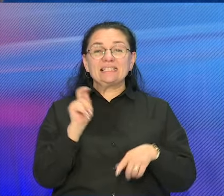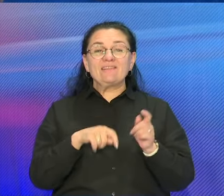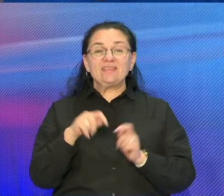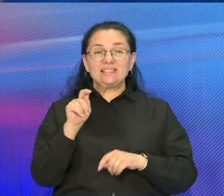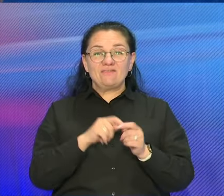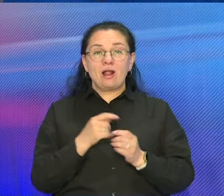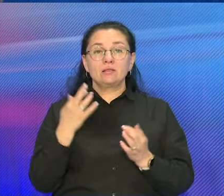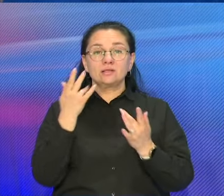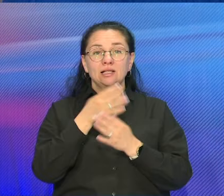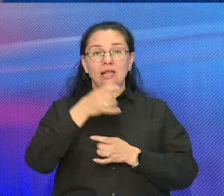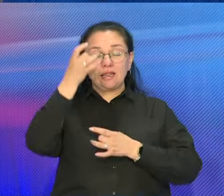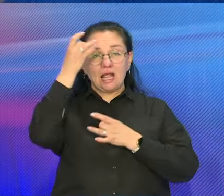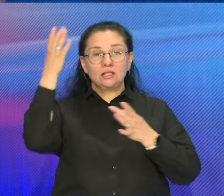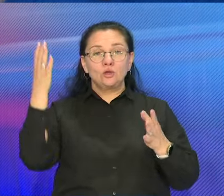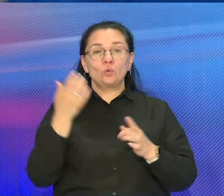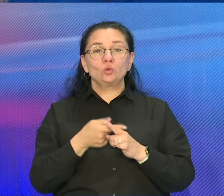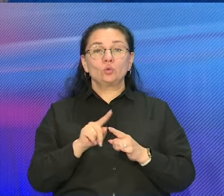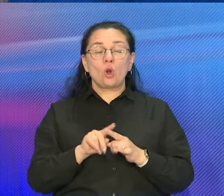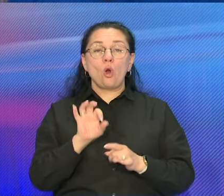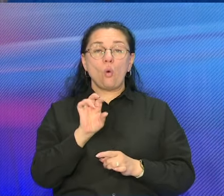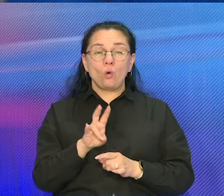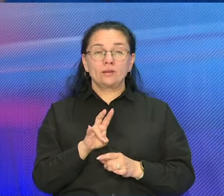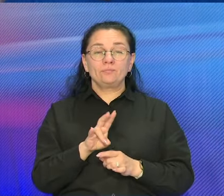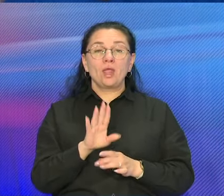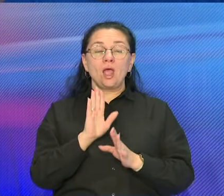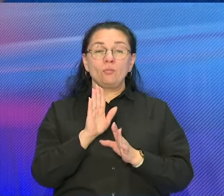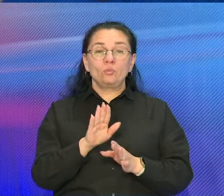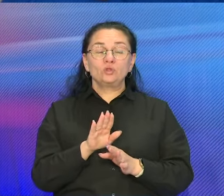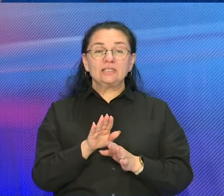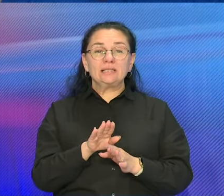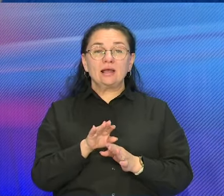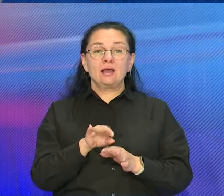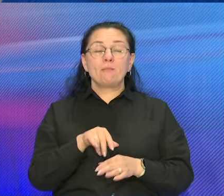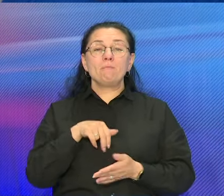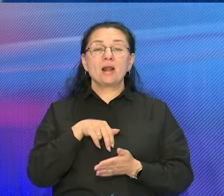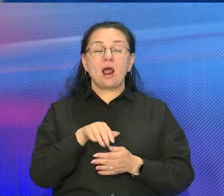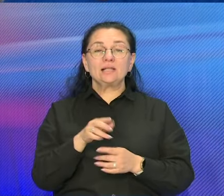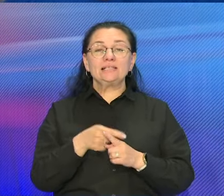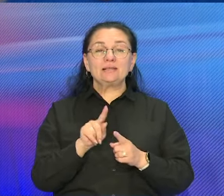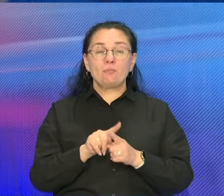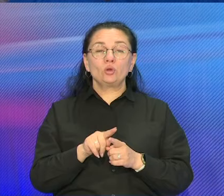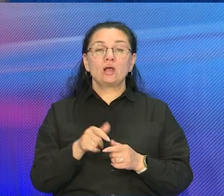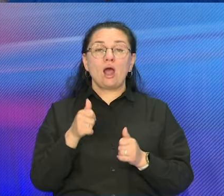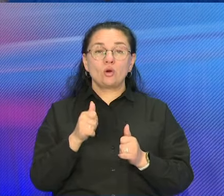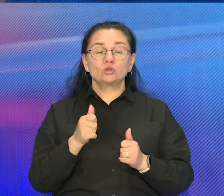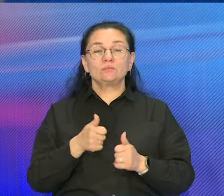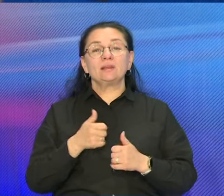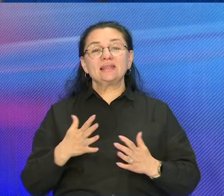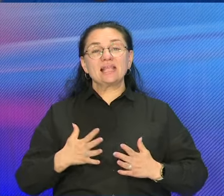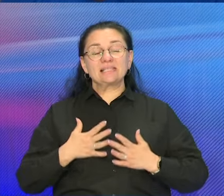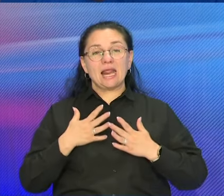ФЕСТИВАЛЬ НАЦОНАЛЬНЫХ КУЛЬТУР, ОН ПРАЙДЁТ, КАК ВСЕГДА ПОД ЗНАМЕНЕМ ПРЕКРАСНОГО НАСТРАЕННЯ